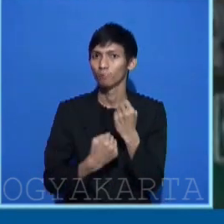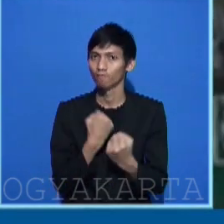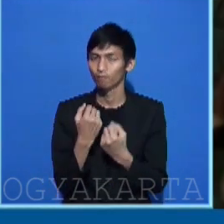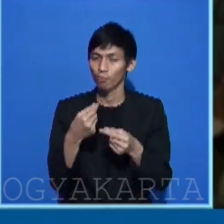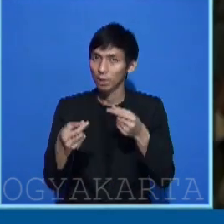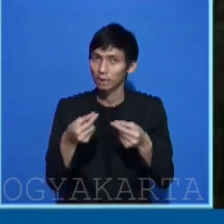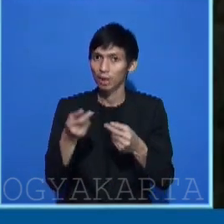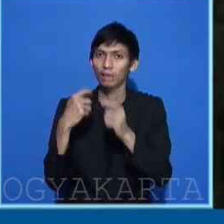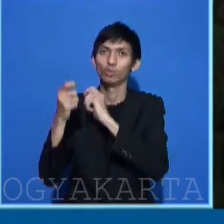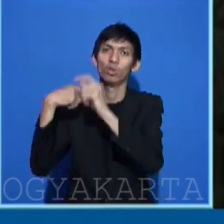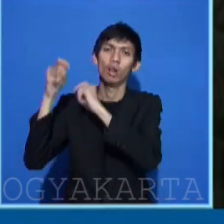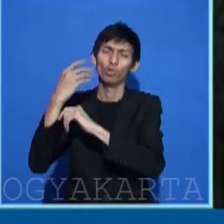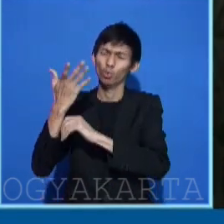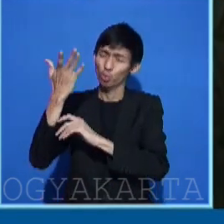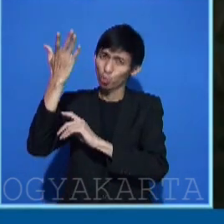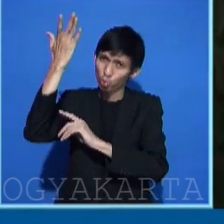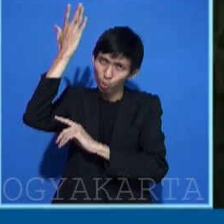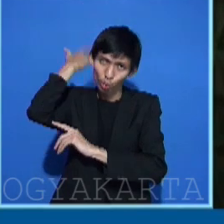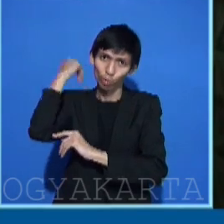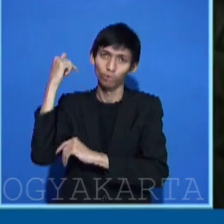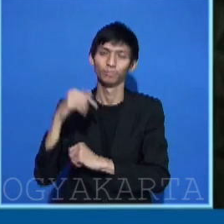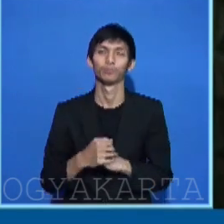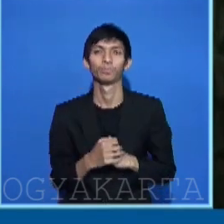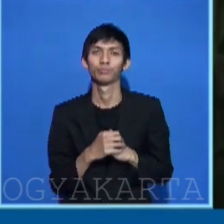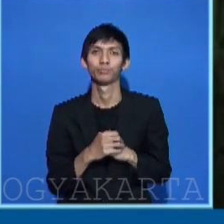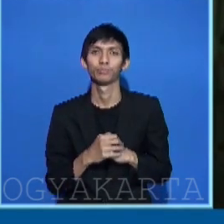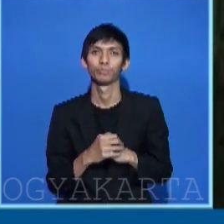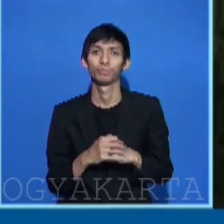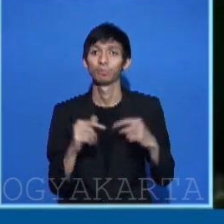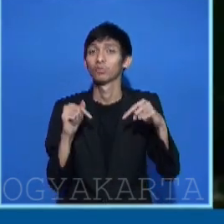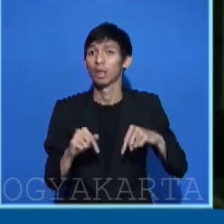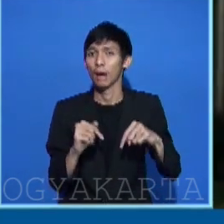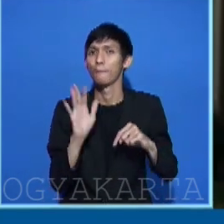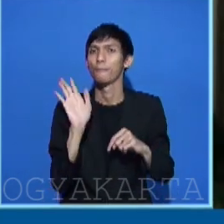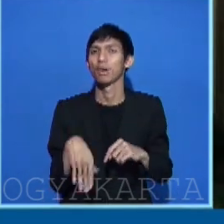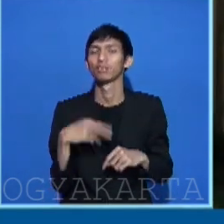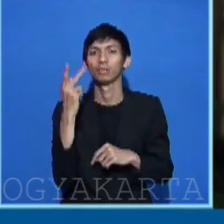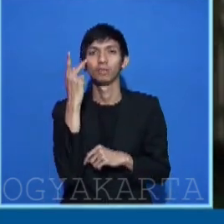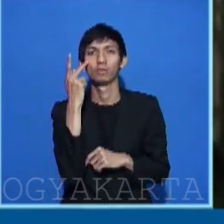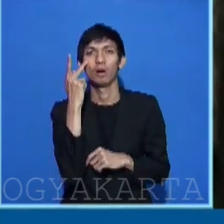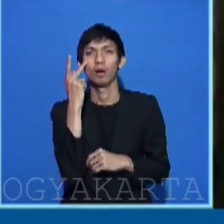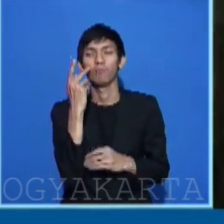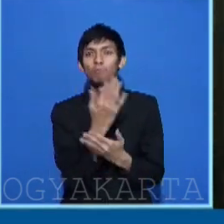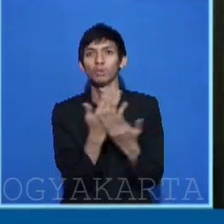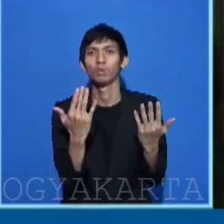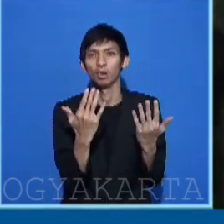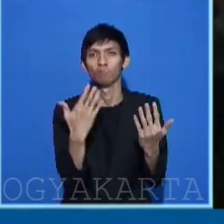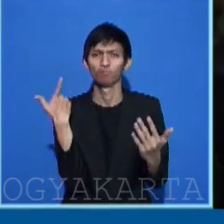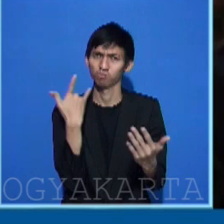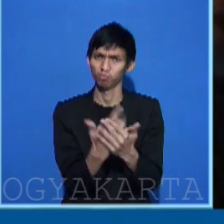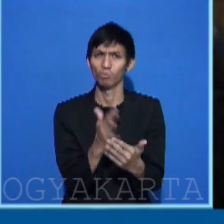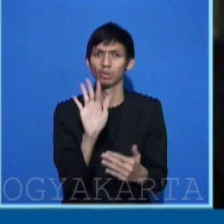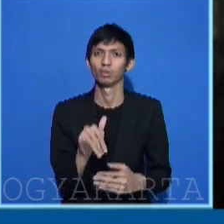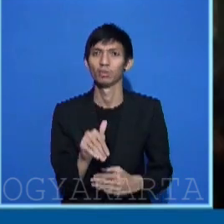wonten kawit zaman kawuri. Rikala semanten peken menika tasih dipun kemunah dening warga masyarakat piyambak. Salajengipun